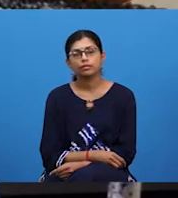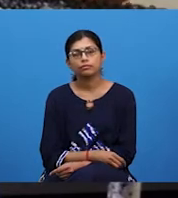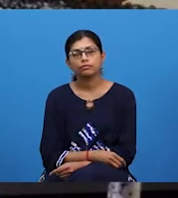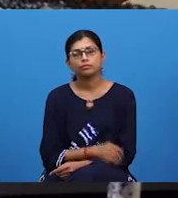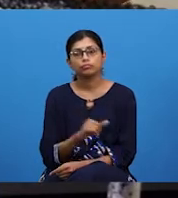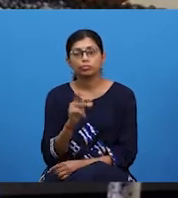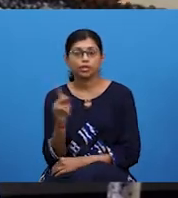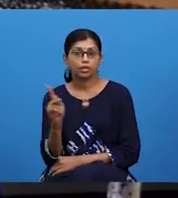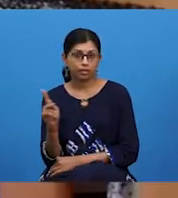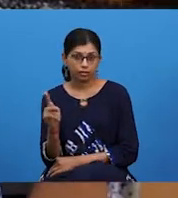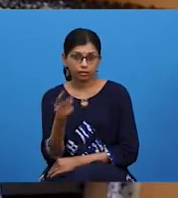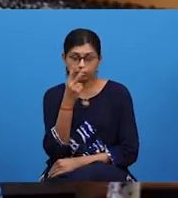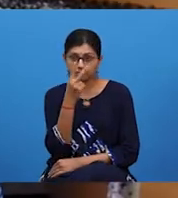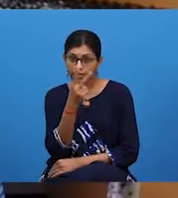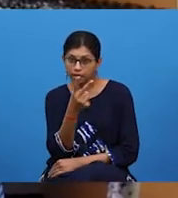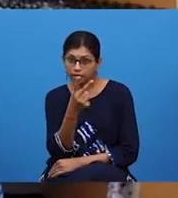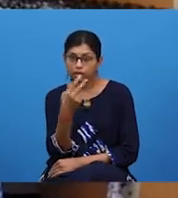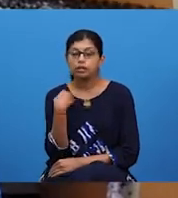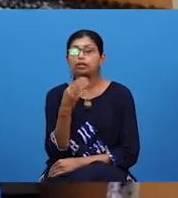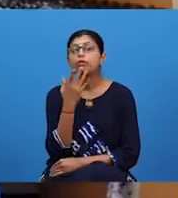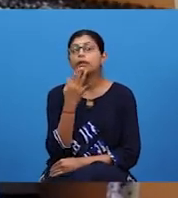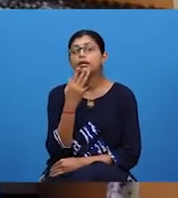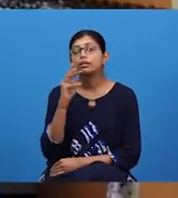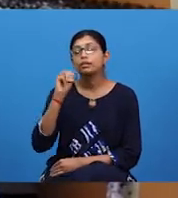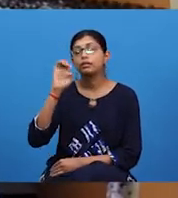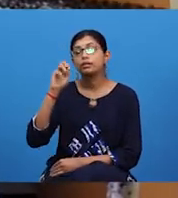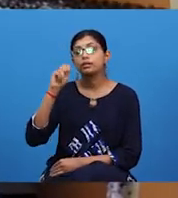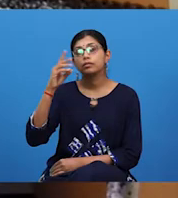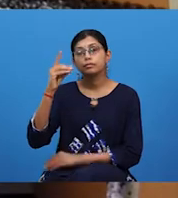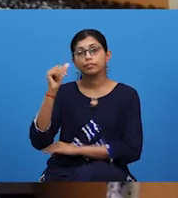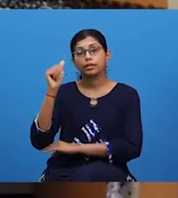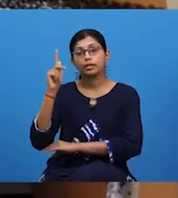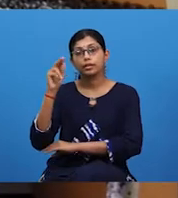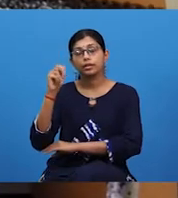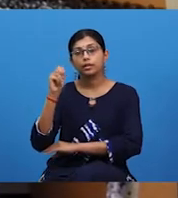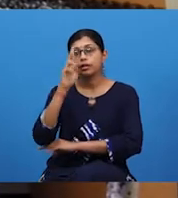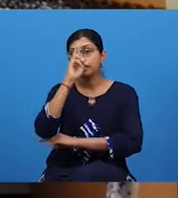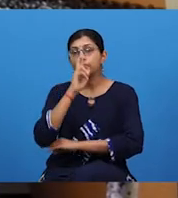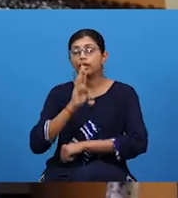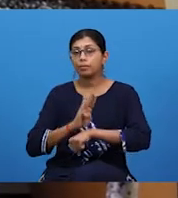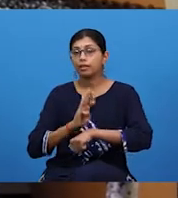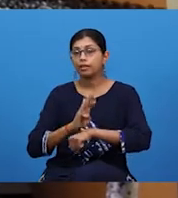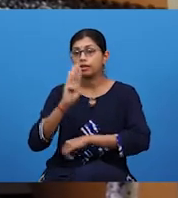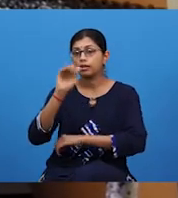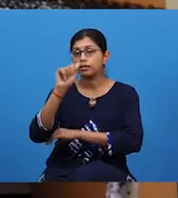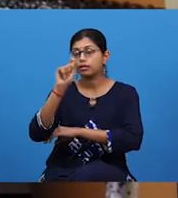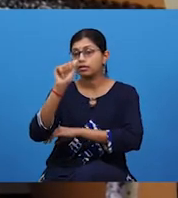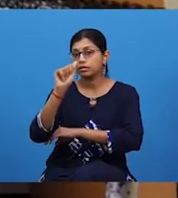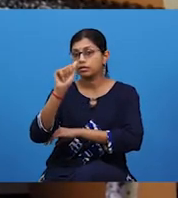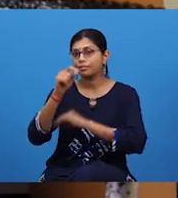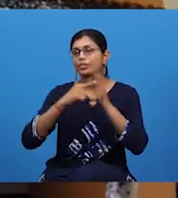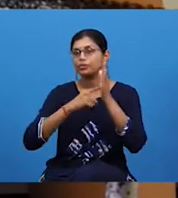dapat lihat mendakan merah batar telah terhasil. Ini menunjukkan kehadiran glukosa di